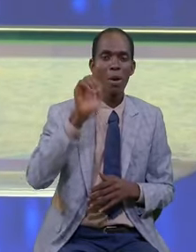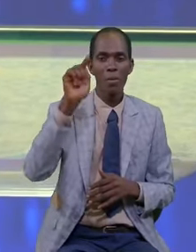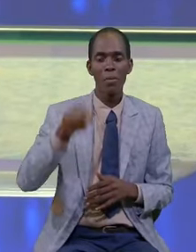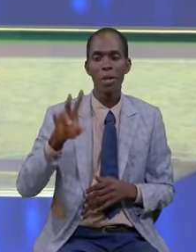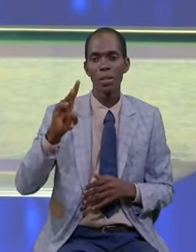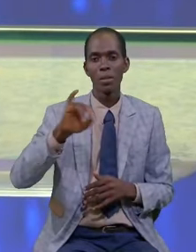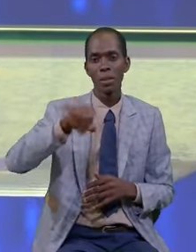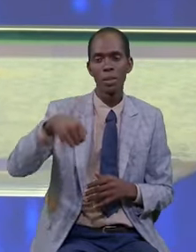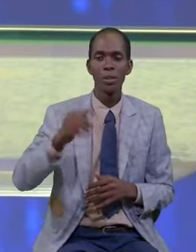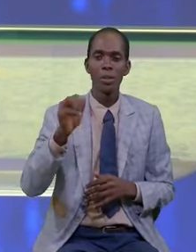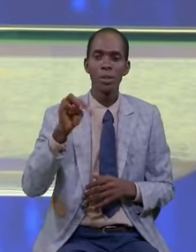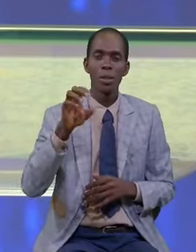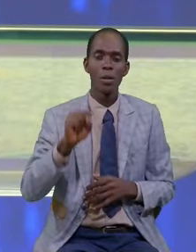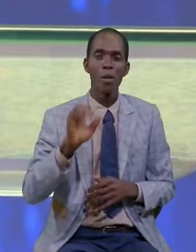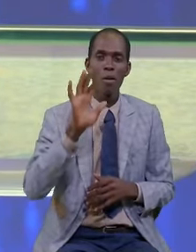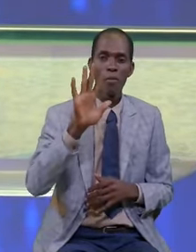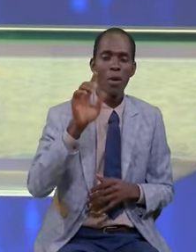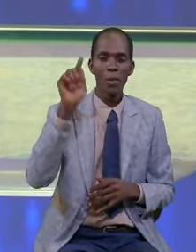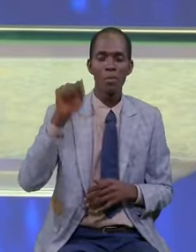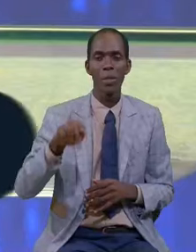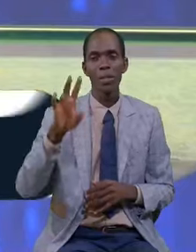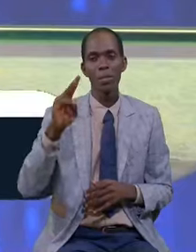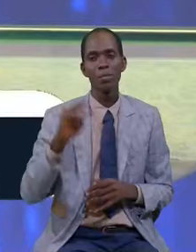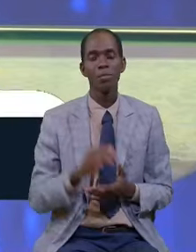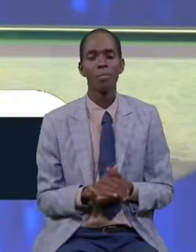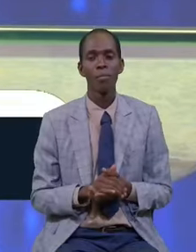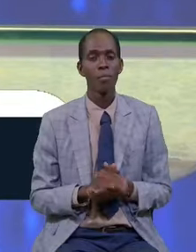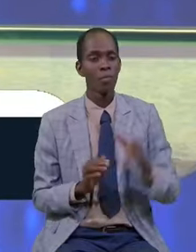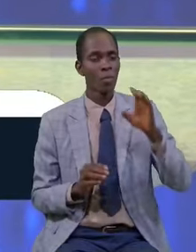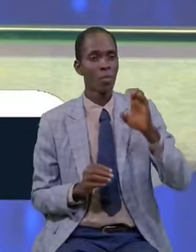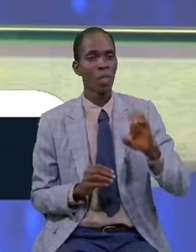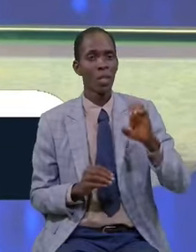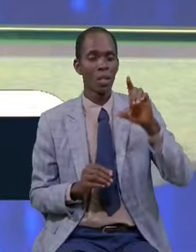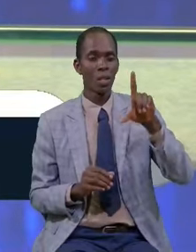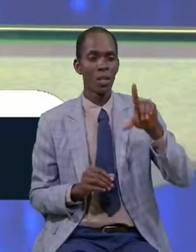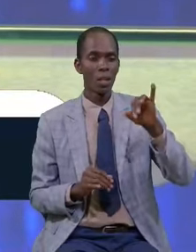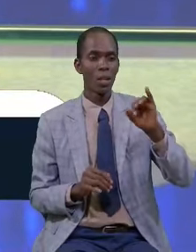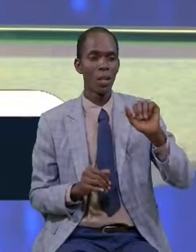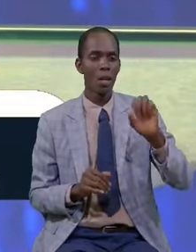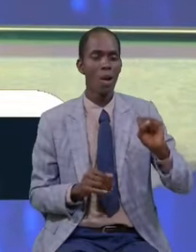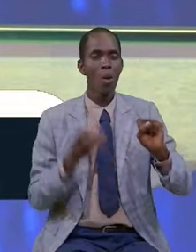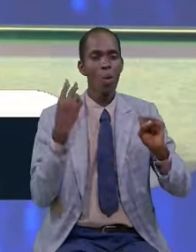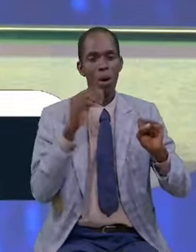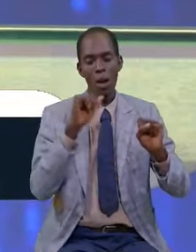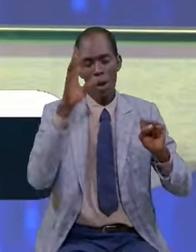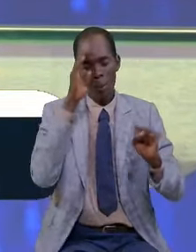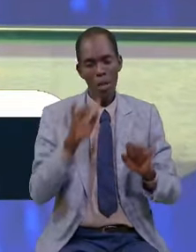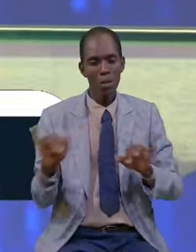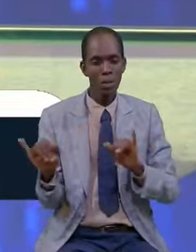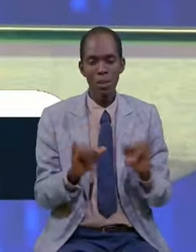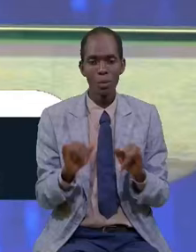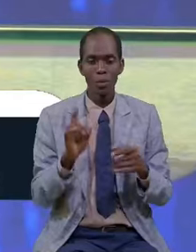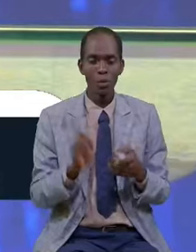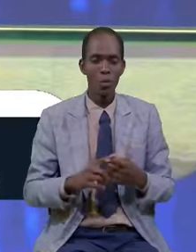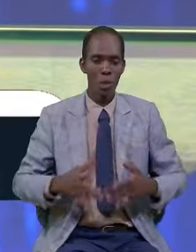17. Jacques 5, 17. Élie était un homme de la même nature que